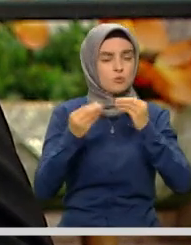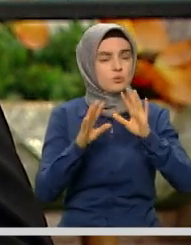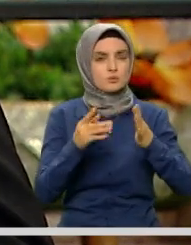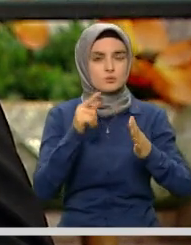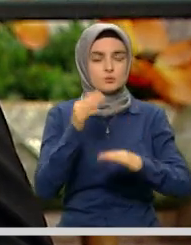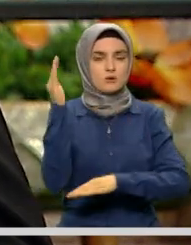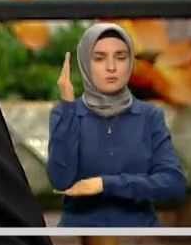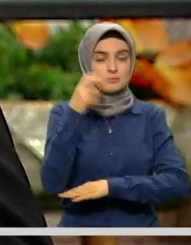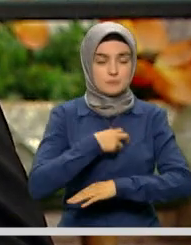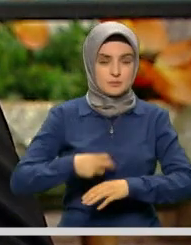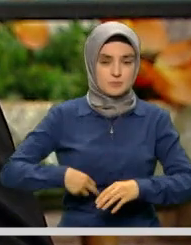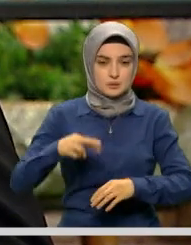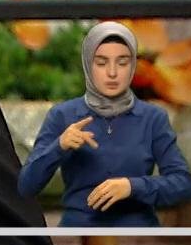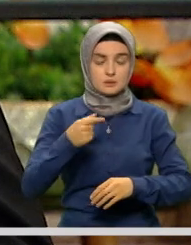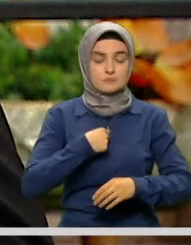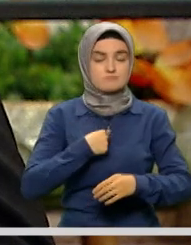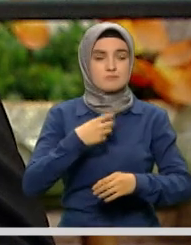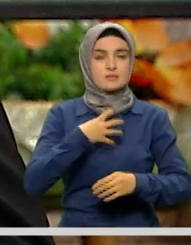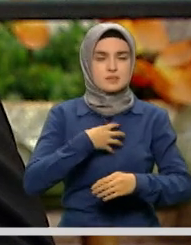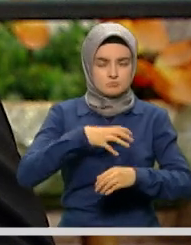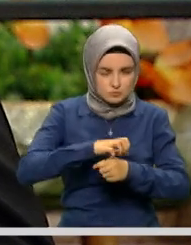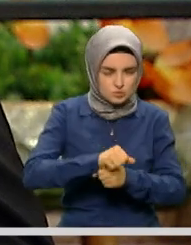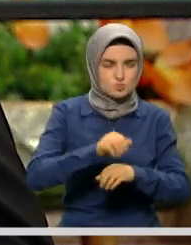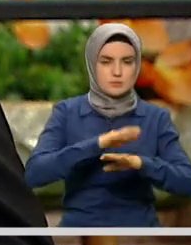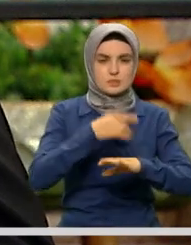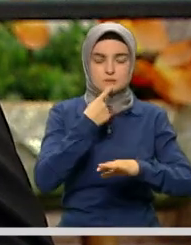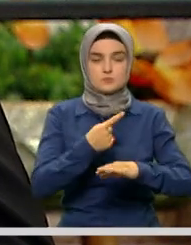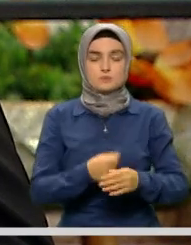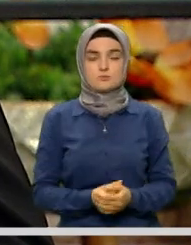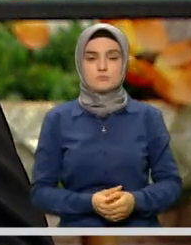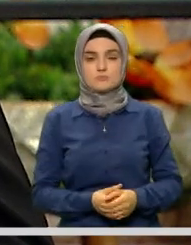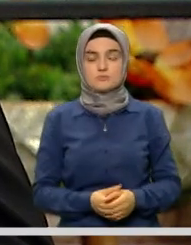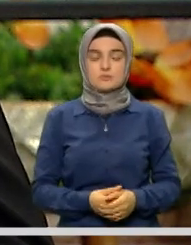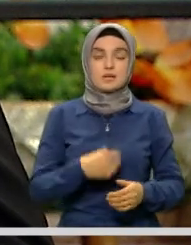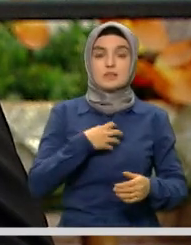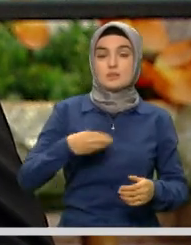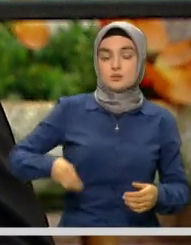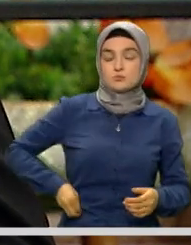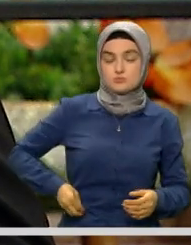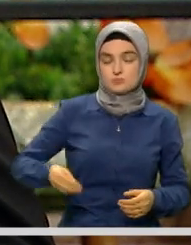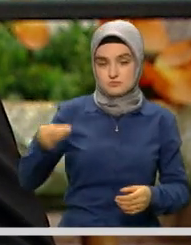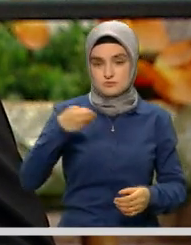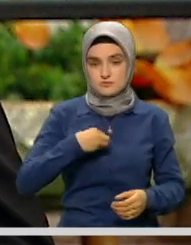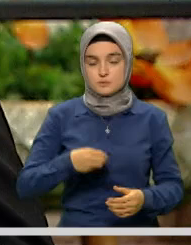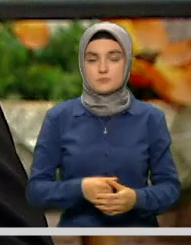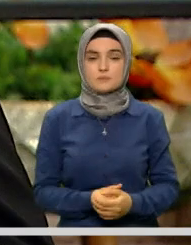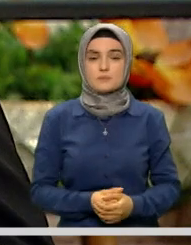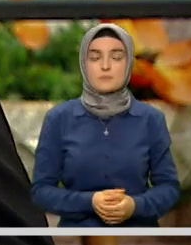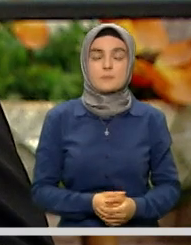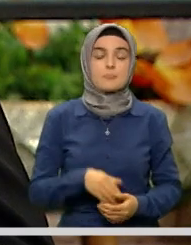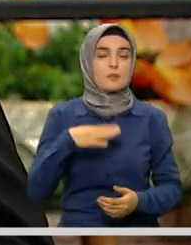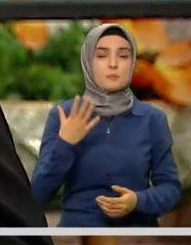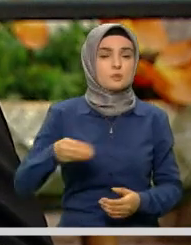Adem gibi ben kendime zulmettim. Yani faturayı kendisine kesiyor tabir caizse. Yani hiç kimseye